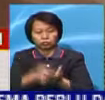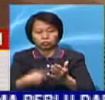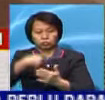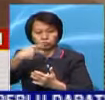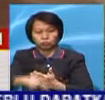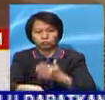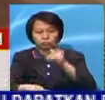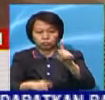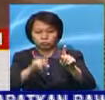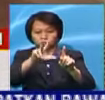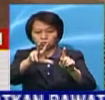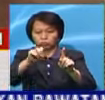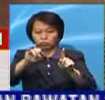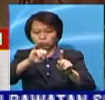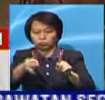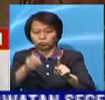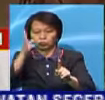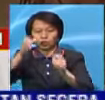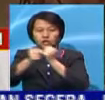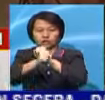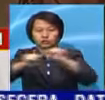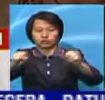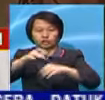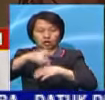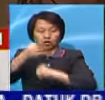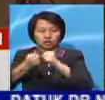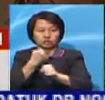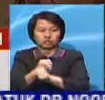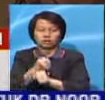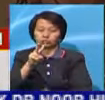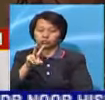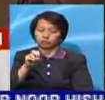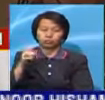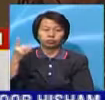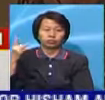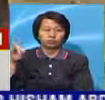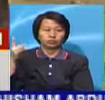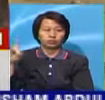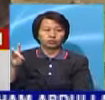RM130 juta ringgit itu dijangka siap pada awal tahun 2018.